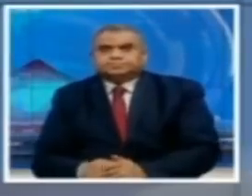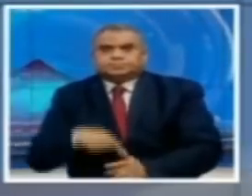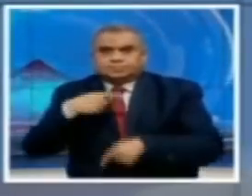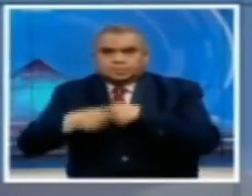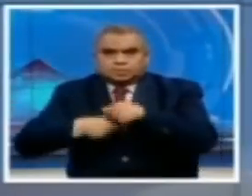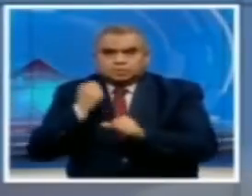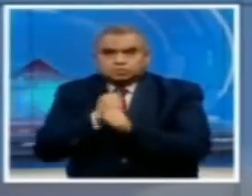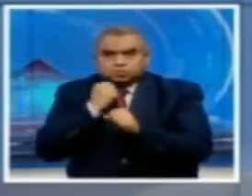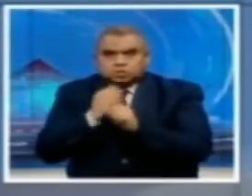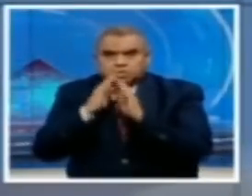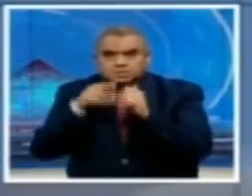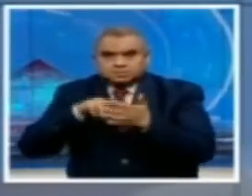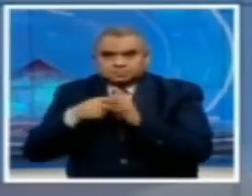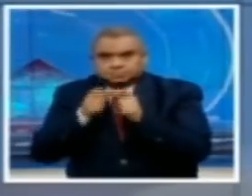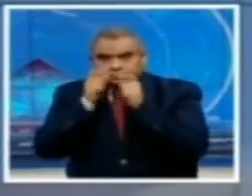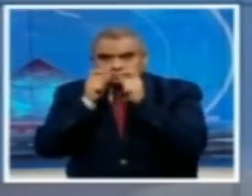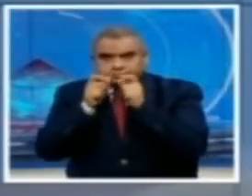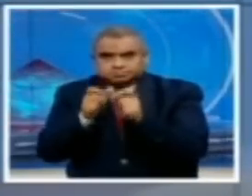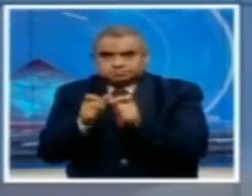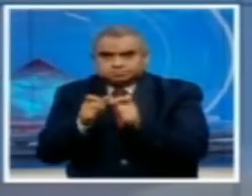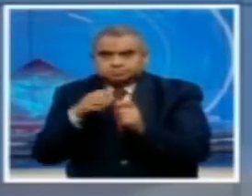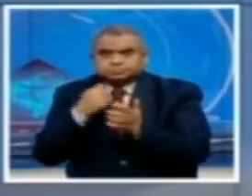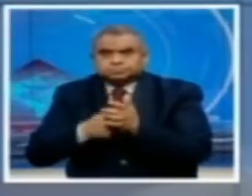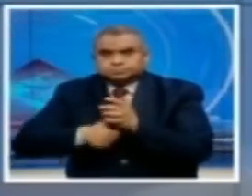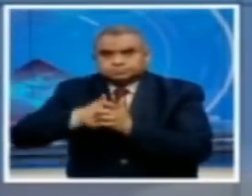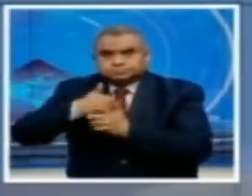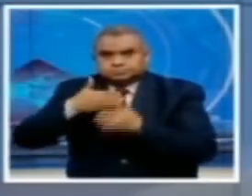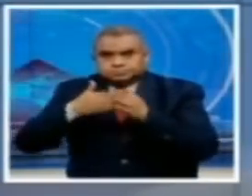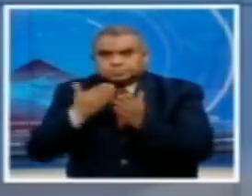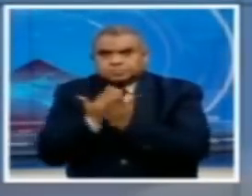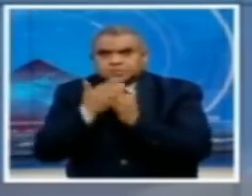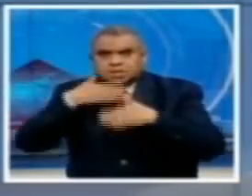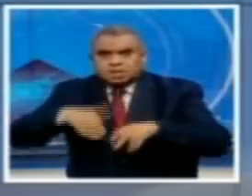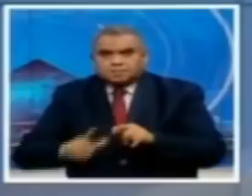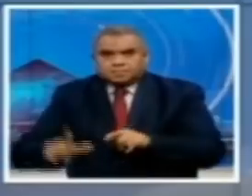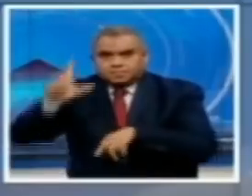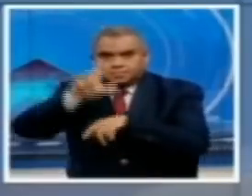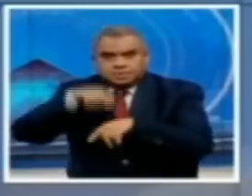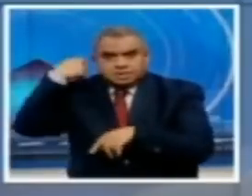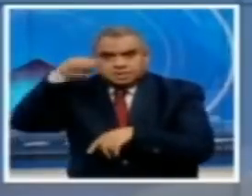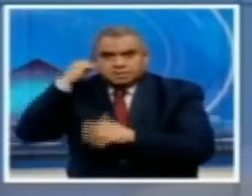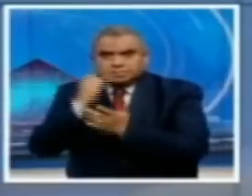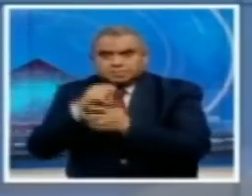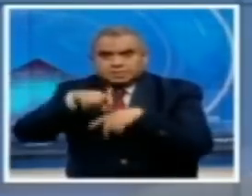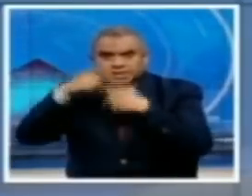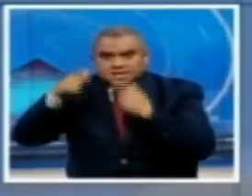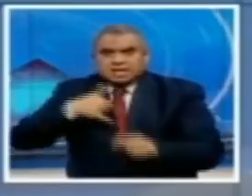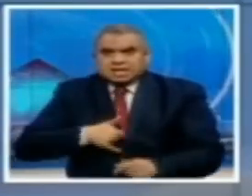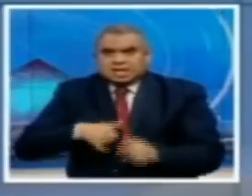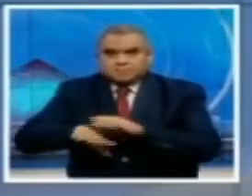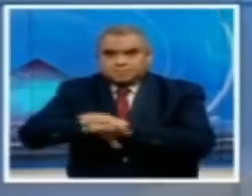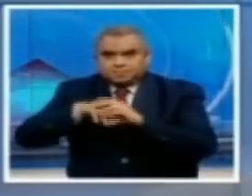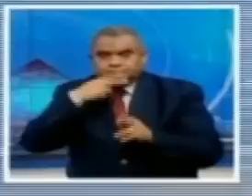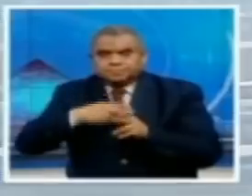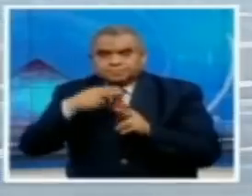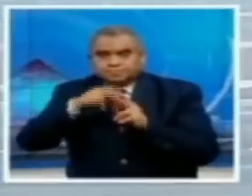تابعت جمهورية مصر العربية باهتمام بالغ التطور الخاص بإنشاء مجلس قيادة رئاسي بالجمهورية اليمنية